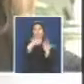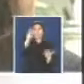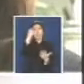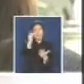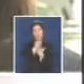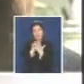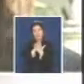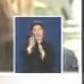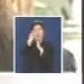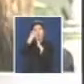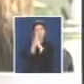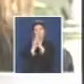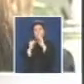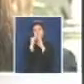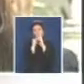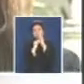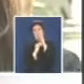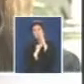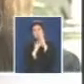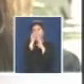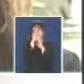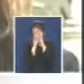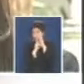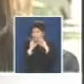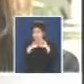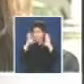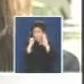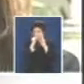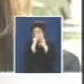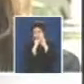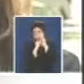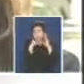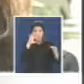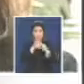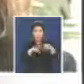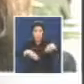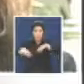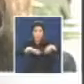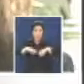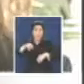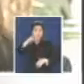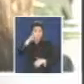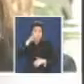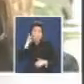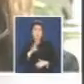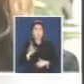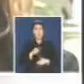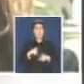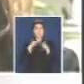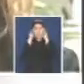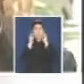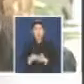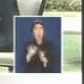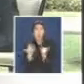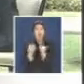ขียนระเบียบและข้อกฎหมายไว ้ ให้ชัดเจนนะคะเพื่อให้เกิดการบริหารจัดการน้ำแบบเรียกว่าเป็นเอกภาพค่ะซ ึ่ งชุ